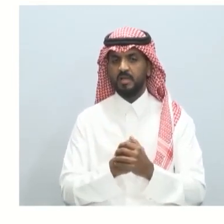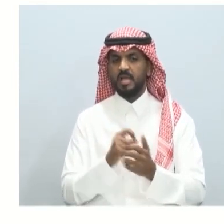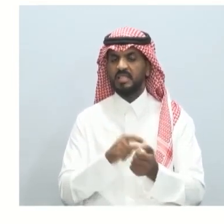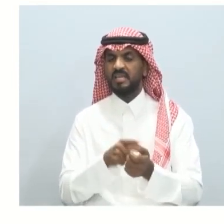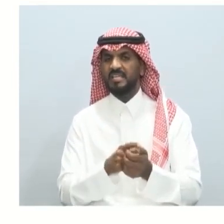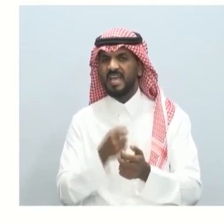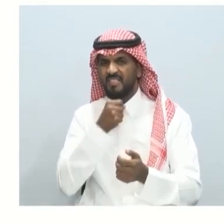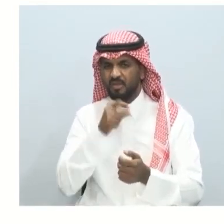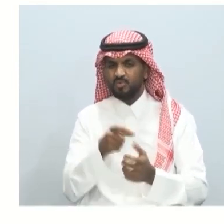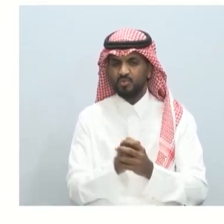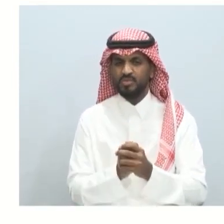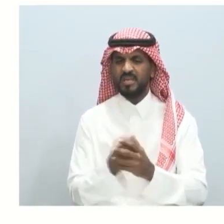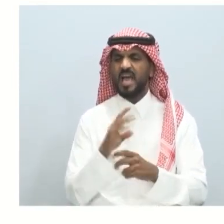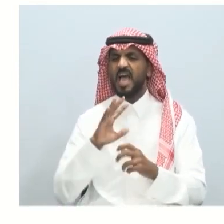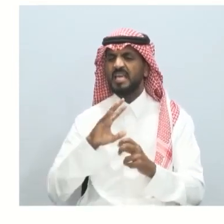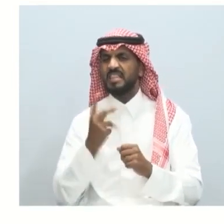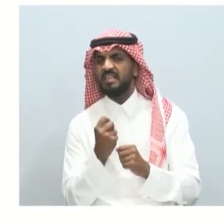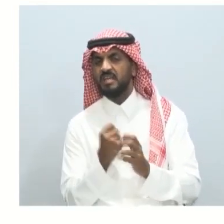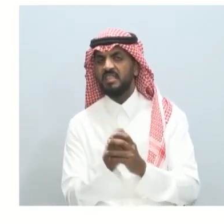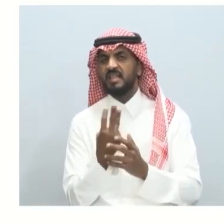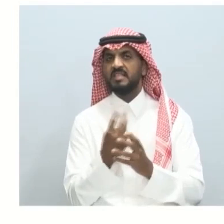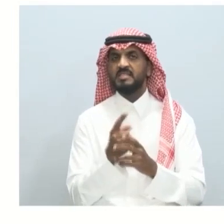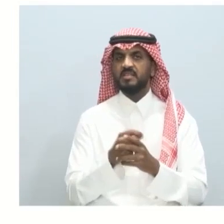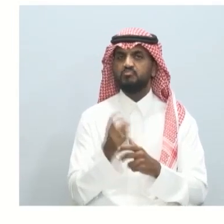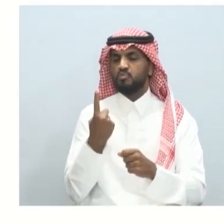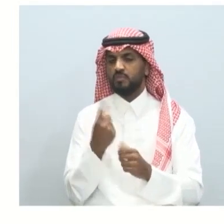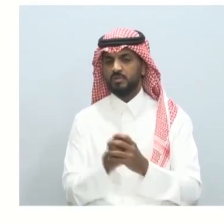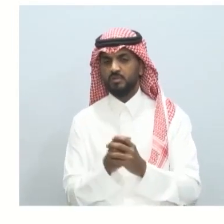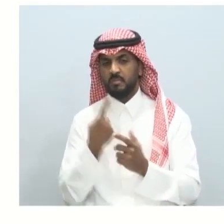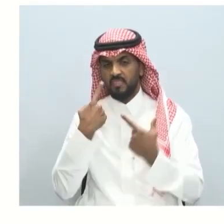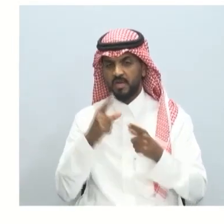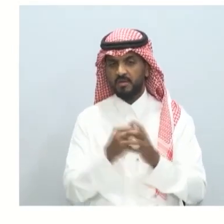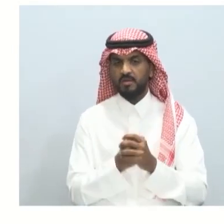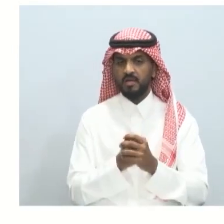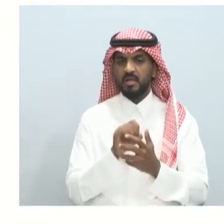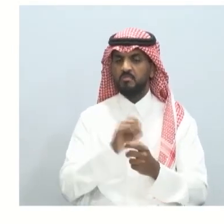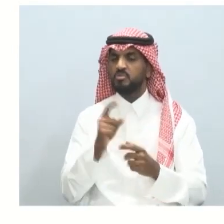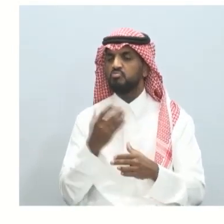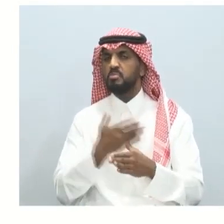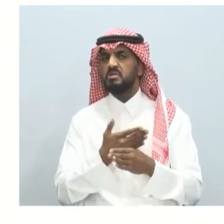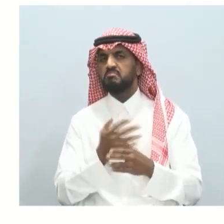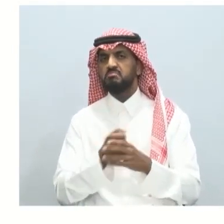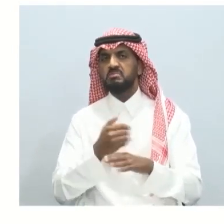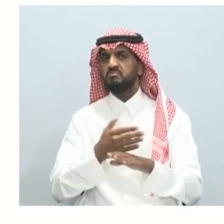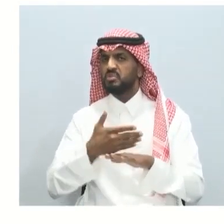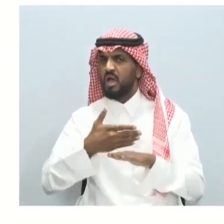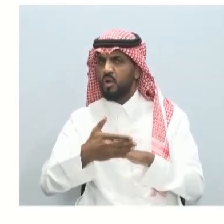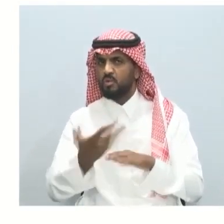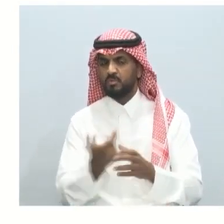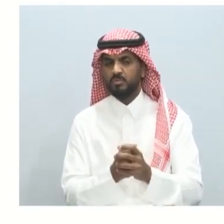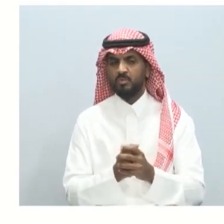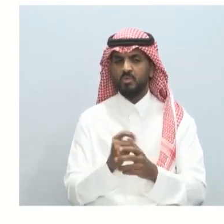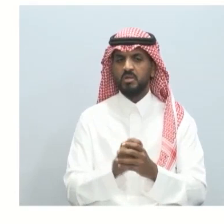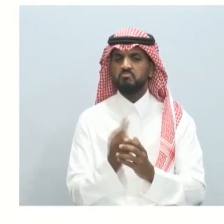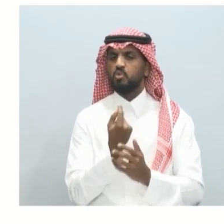تركني هذا العجوز لاكثر من ثلاث ساعات بمفردي وعندما ظهر لم يعطني اي مبرر لتاخره ولم